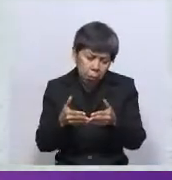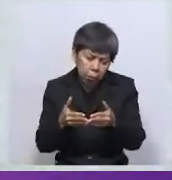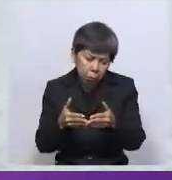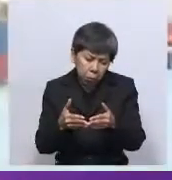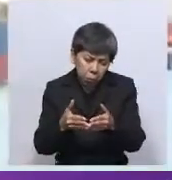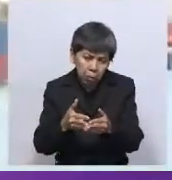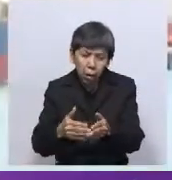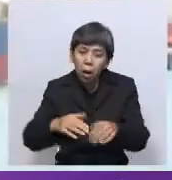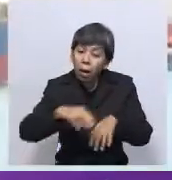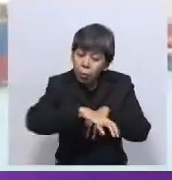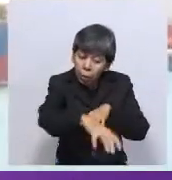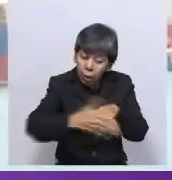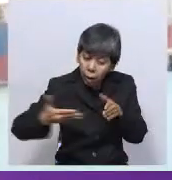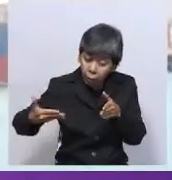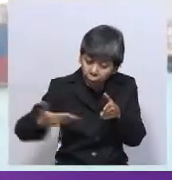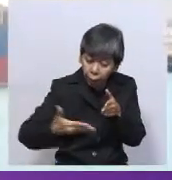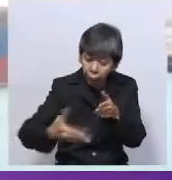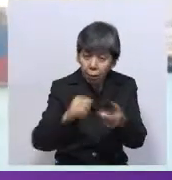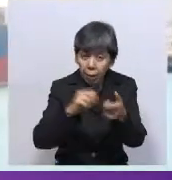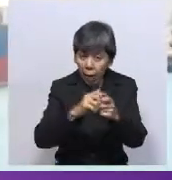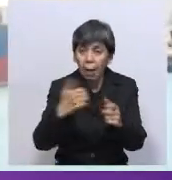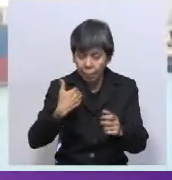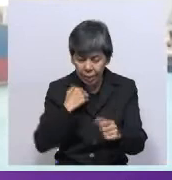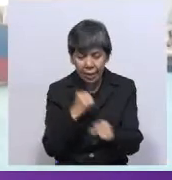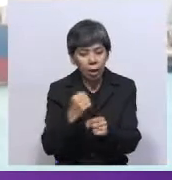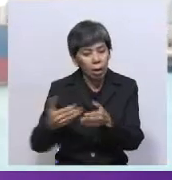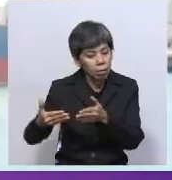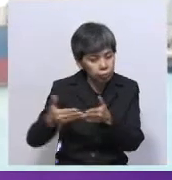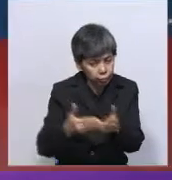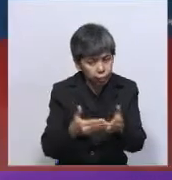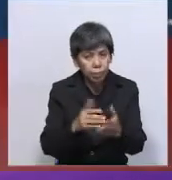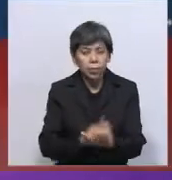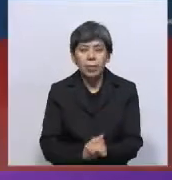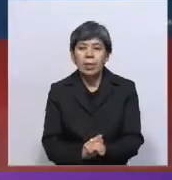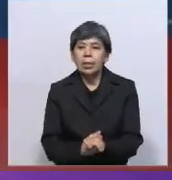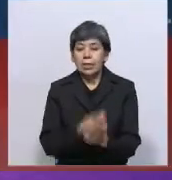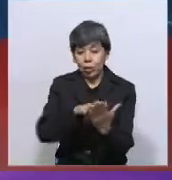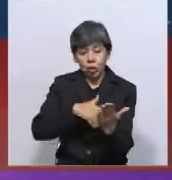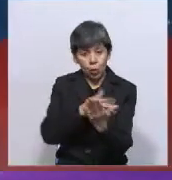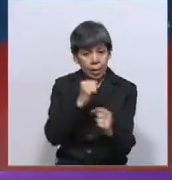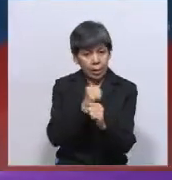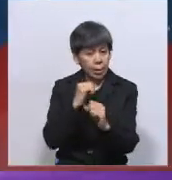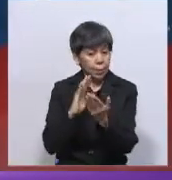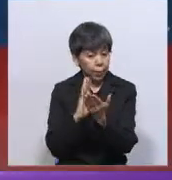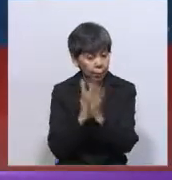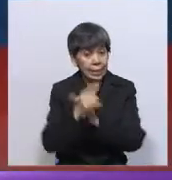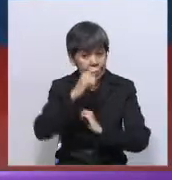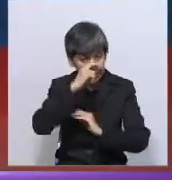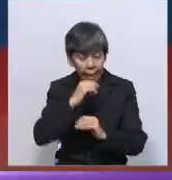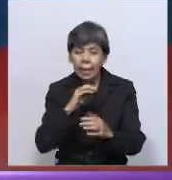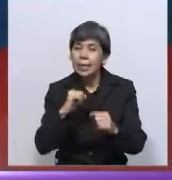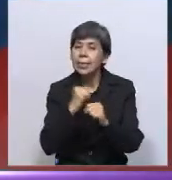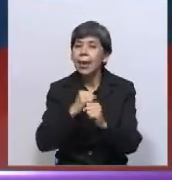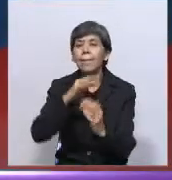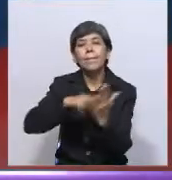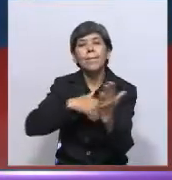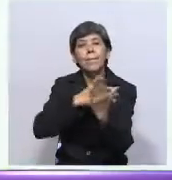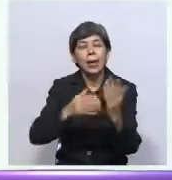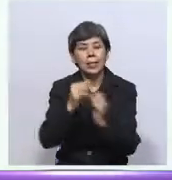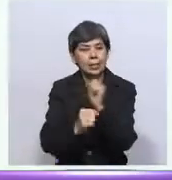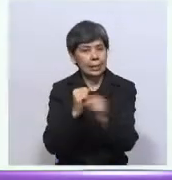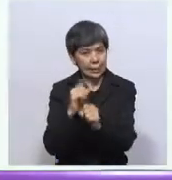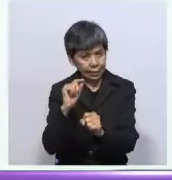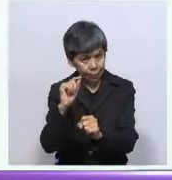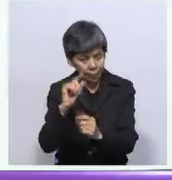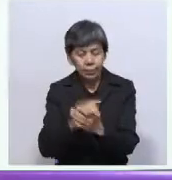เรือและโครงสร้างพื้นฐานที่จะรองรับการขนส่งนโยบายการปฏิรูปประเทศภายใต้ยุทธศาสตร์ชาติ20